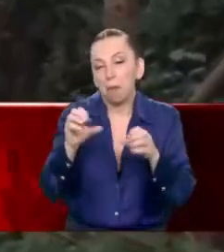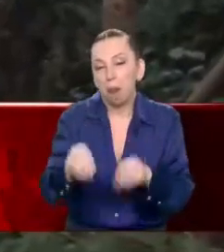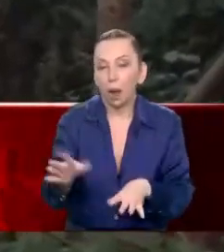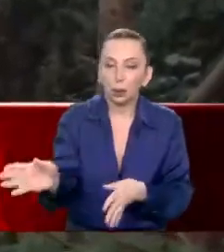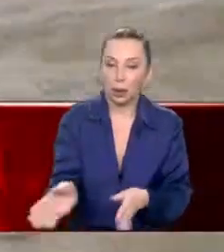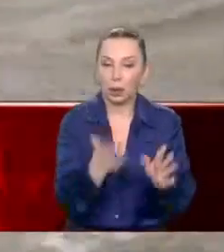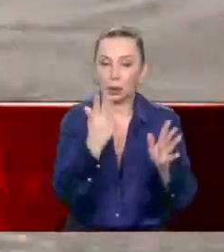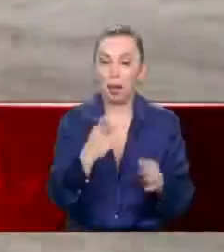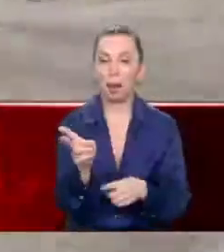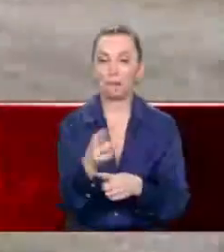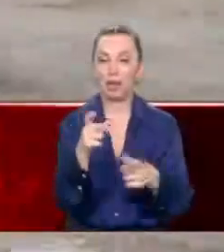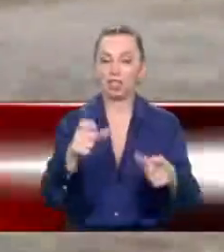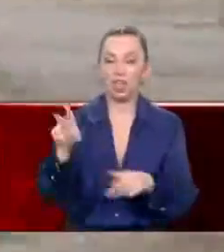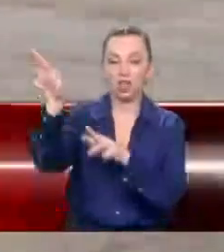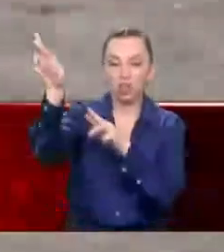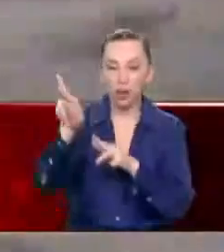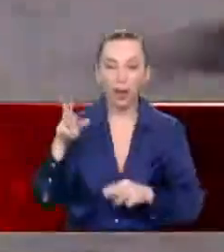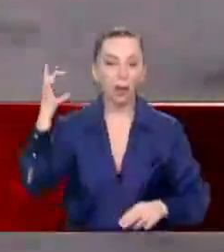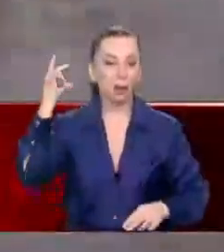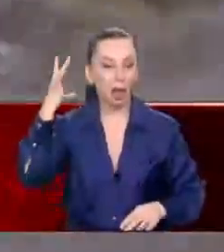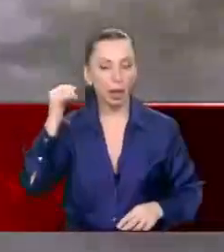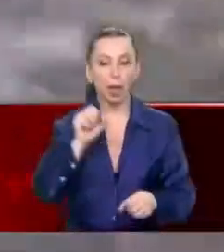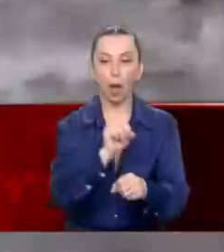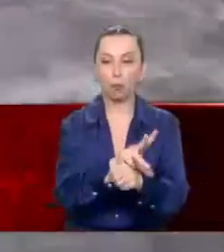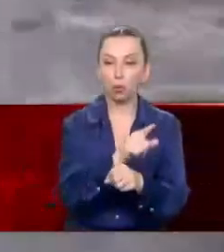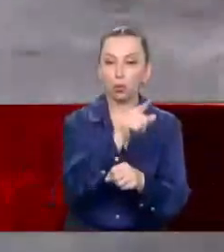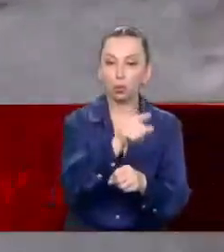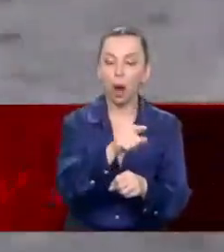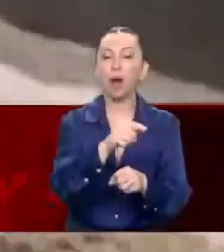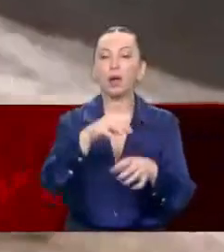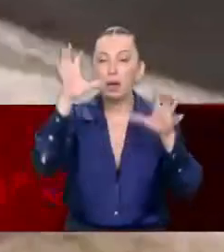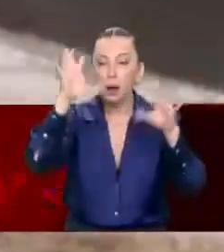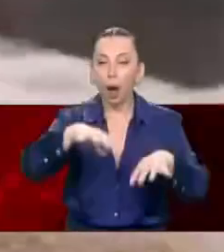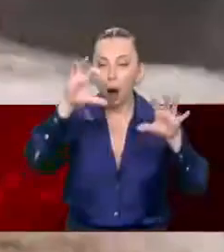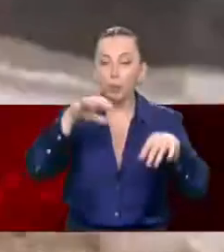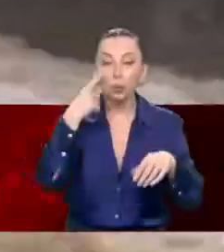Balıkesir, Çanakkale, Tekirdağ ve Muğla'daysa sağanak sele dönüştü.